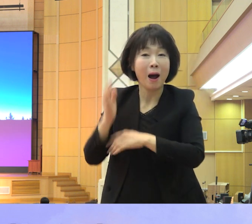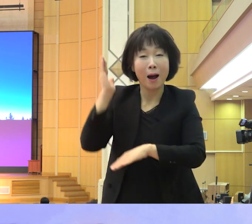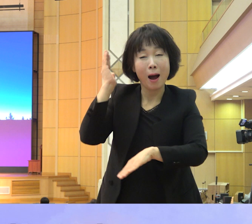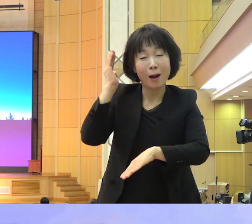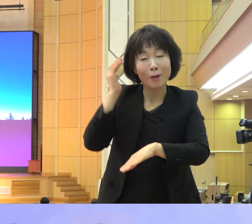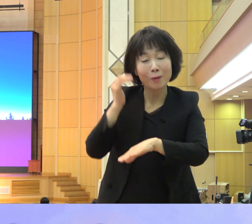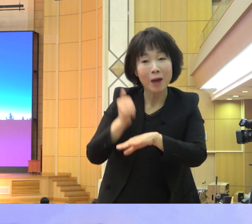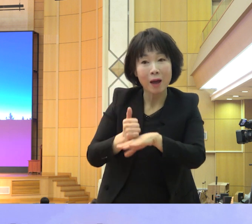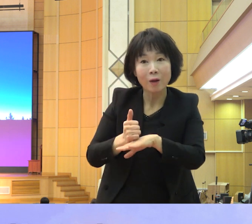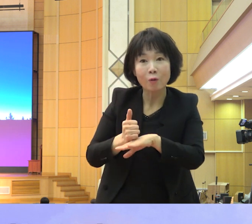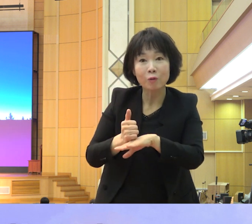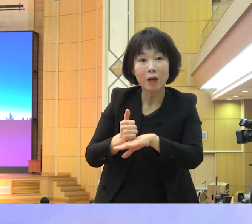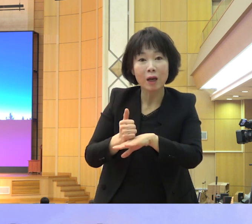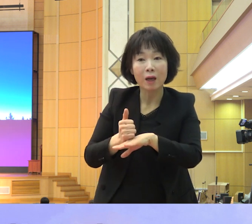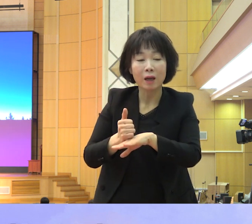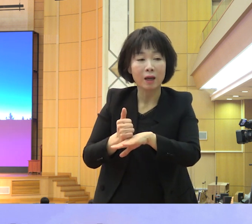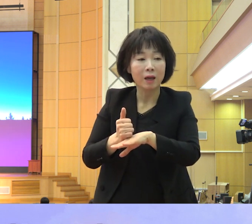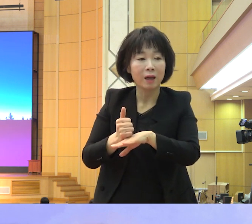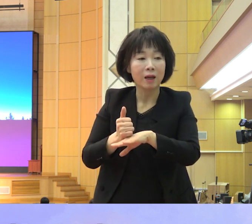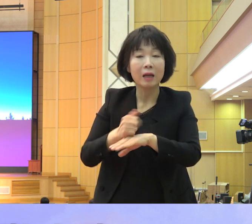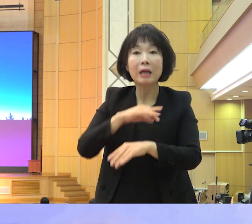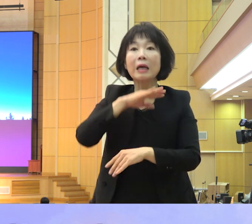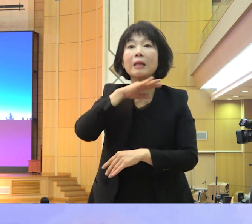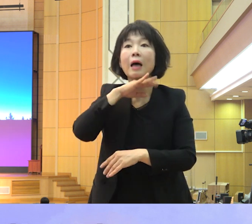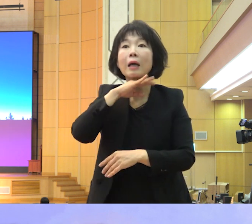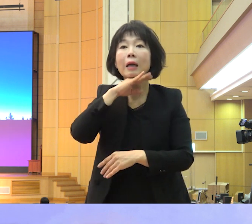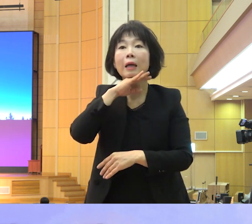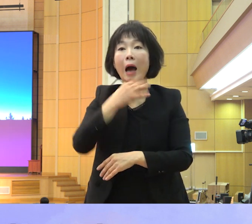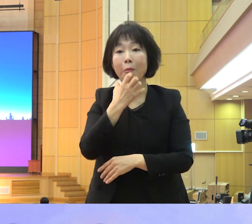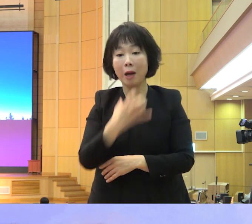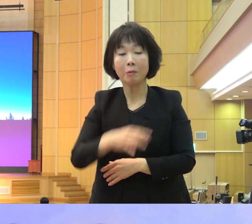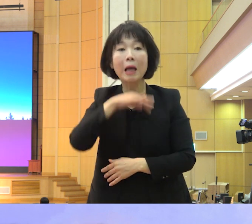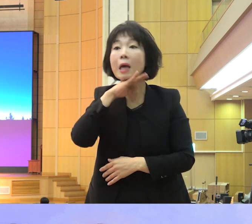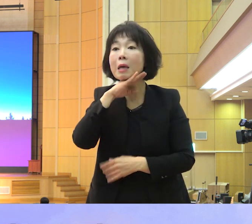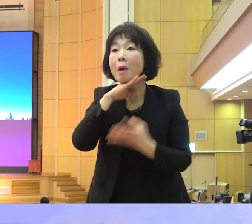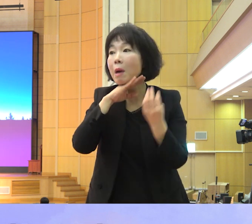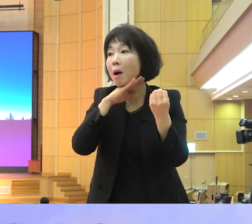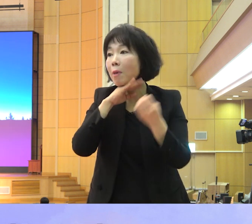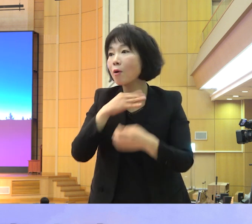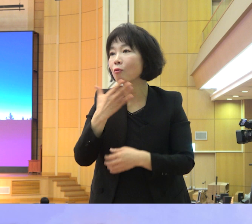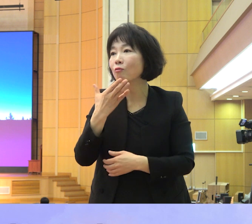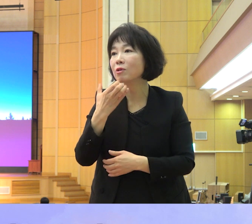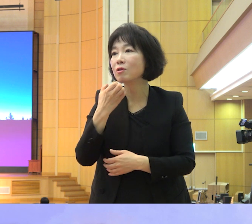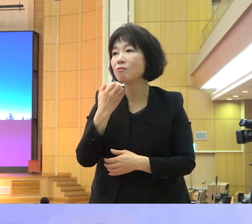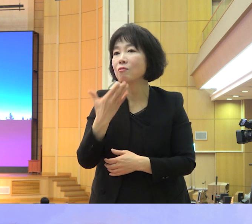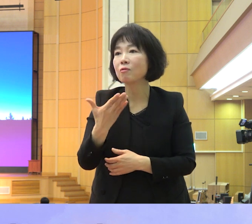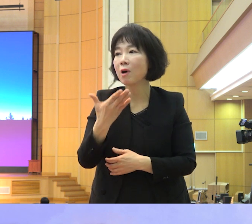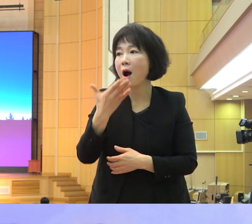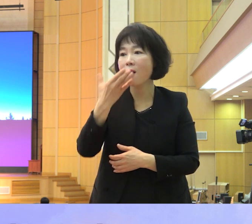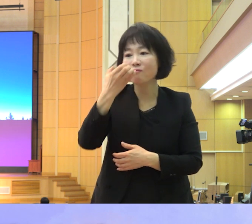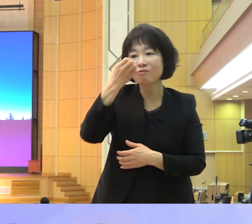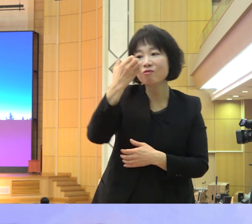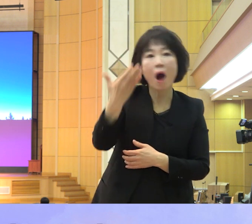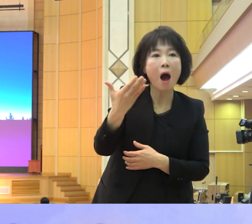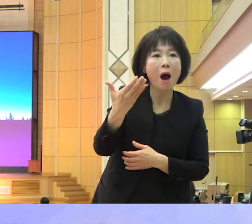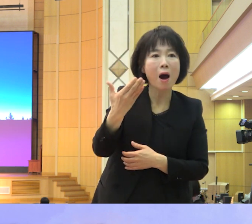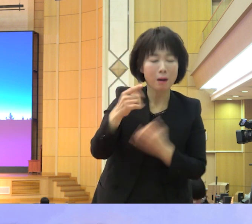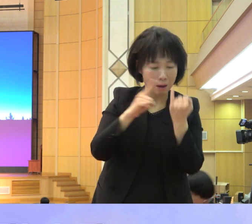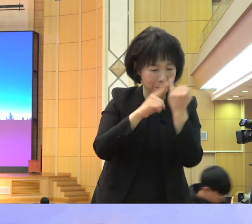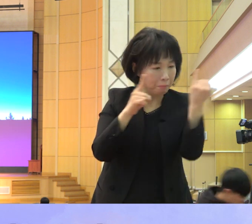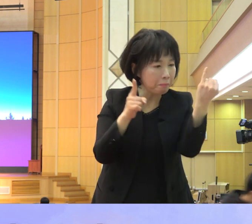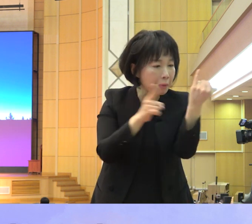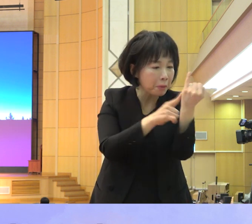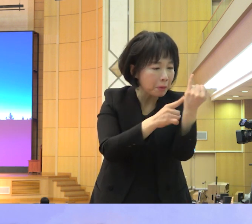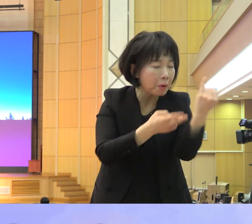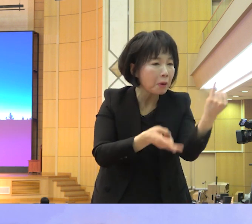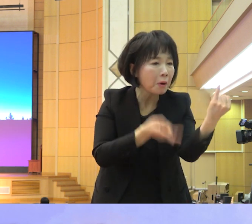75세 때 약속을 받았는데 99세가 되어도 아이를 낳을 수 있는 그런